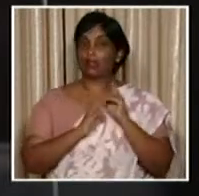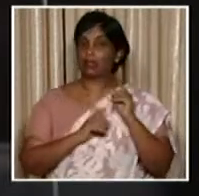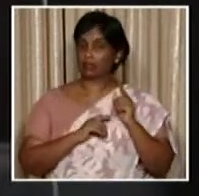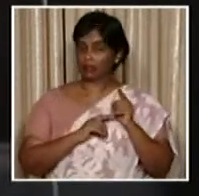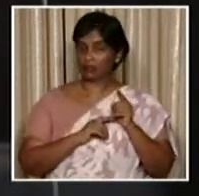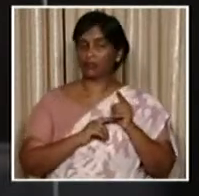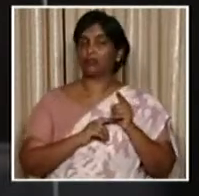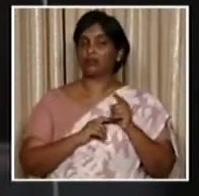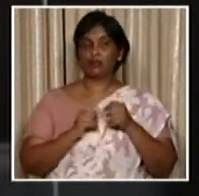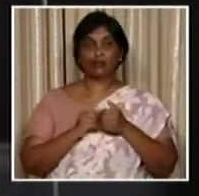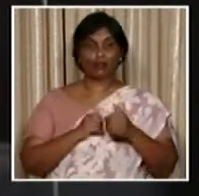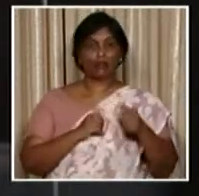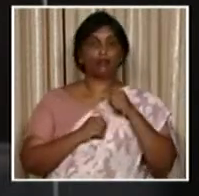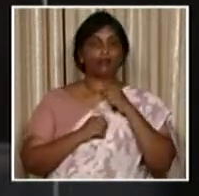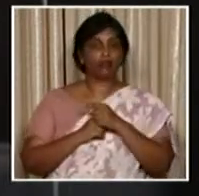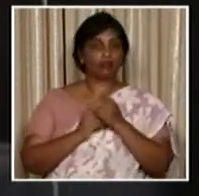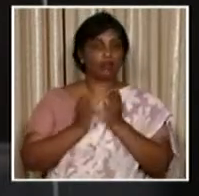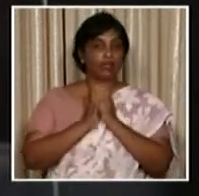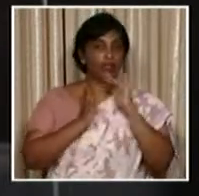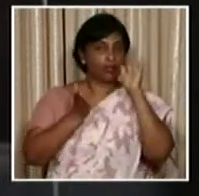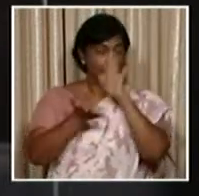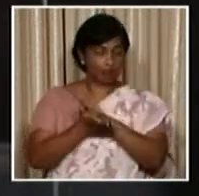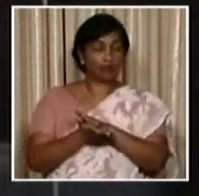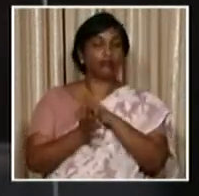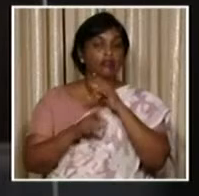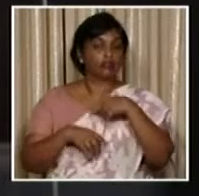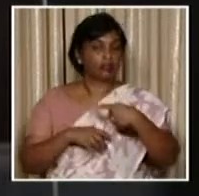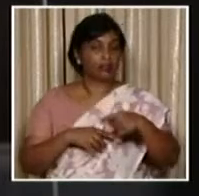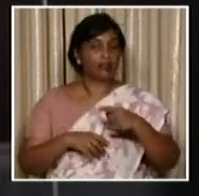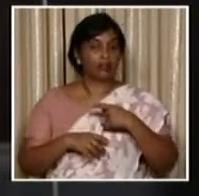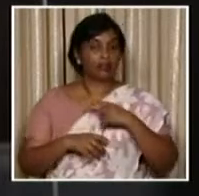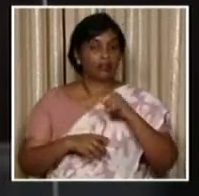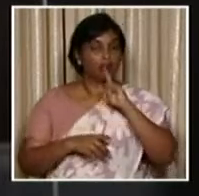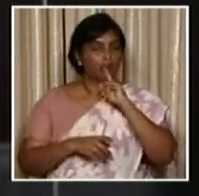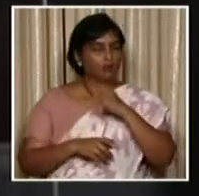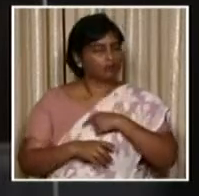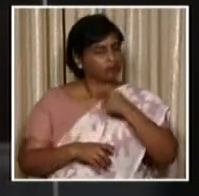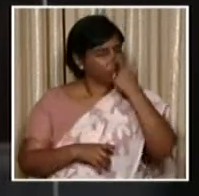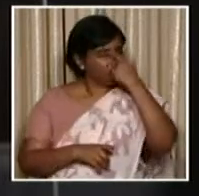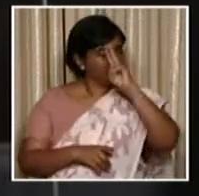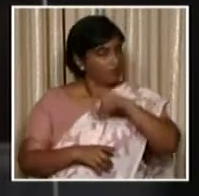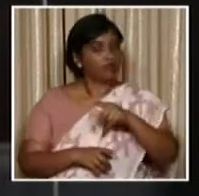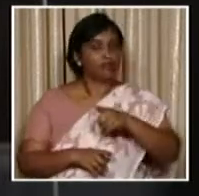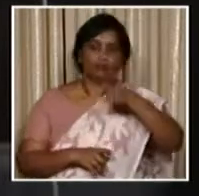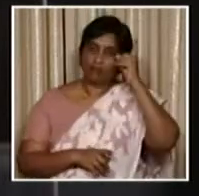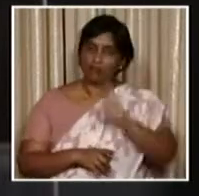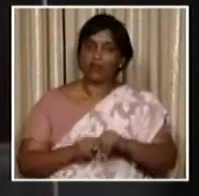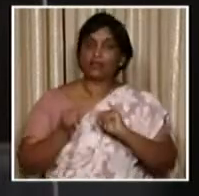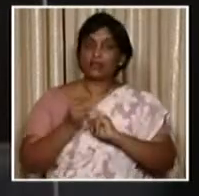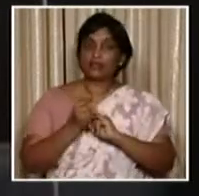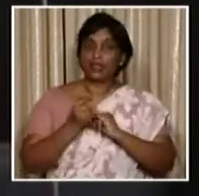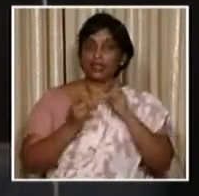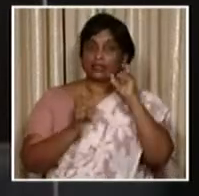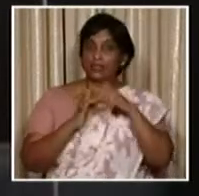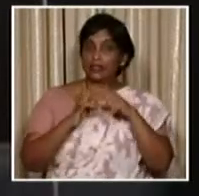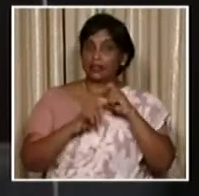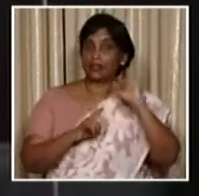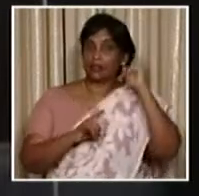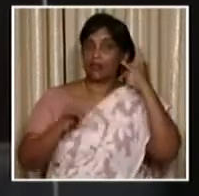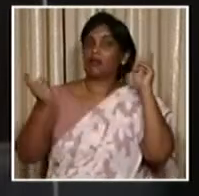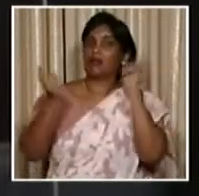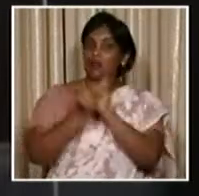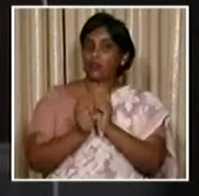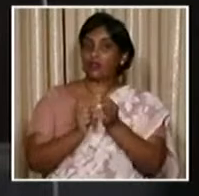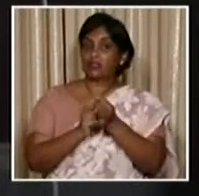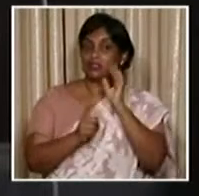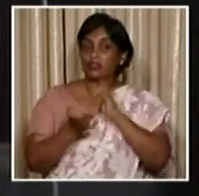Medan selam India we hitam kali, mata siri dah kisah saya, අනිවාර්යයෙන්ම සැලේ හම්බෙන්න ඇති. ජනාධිපති